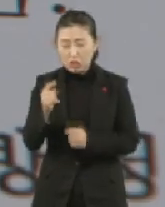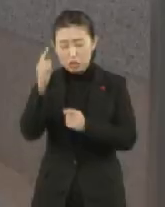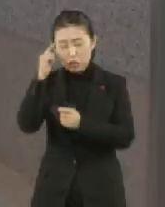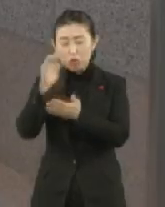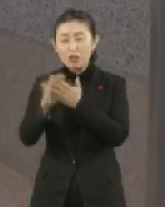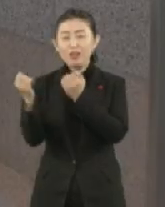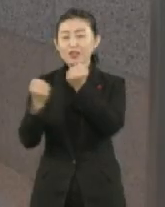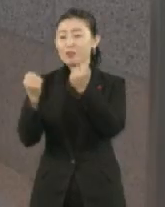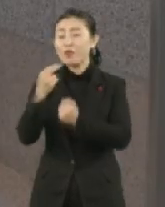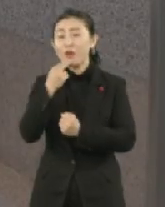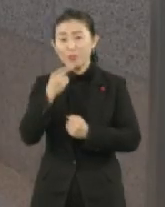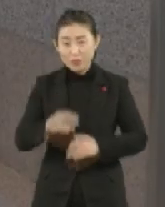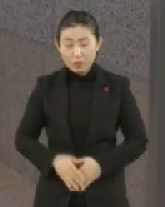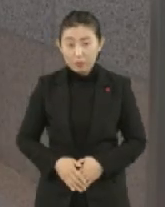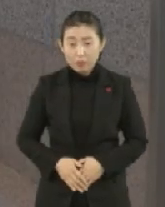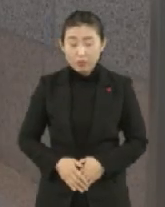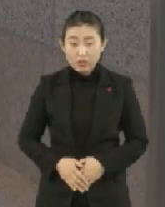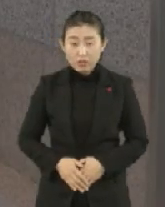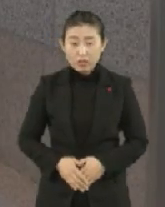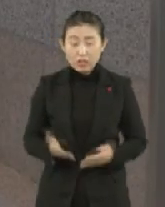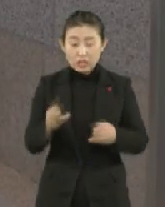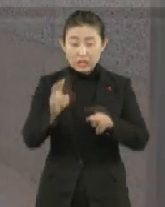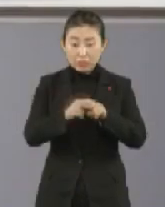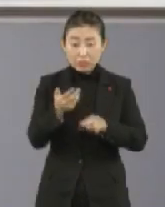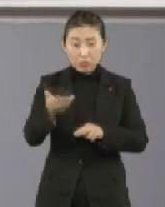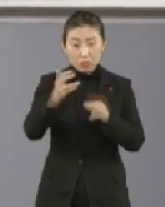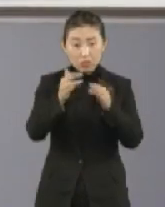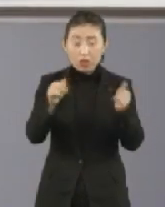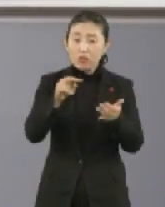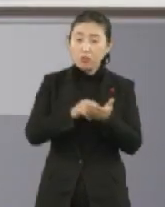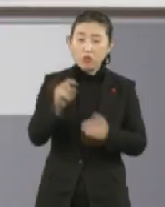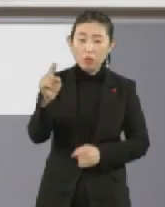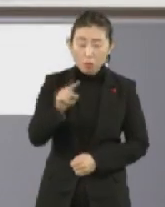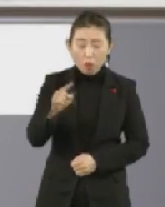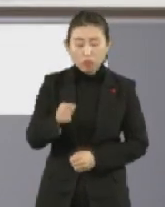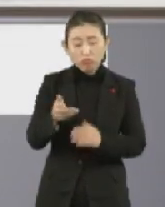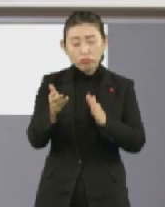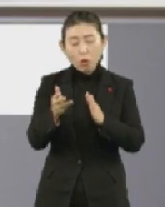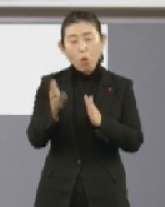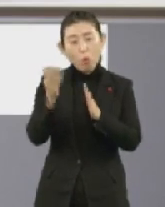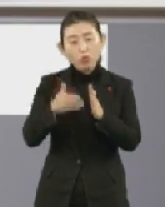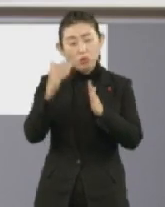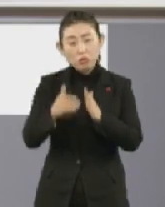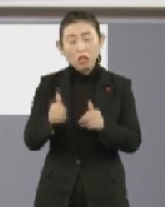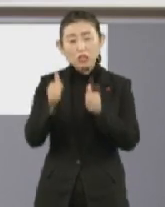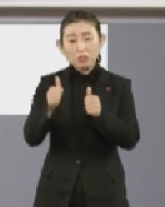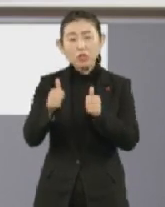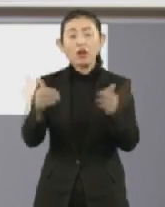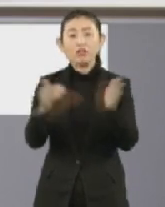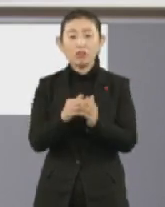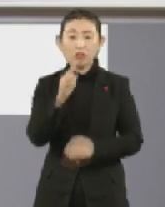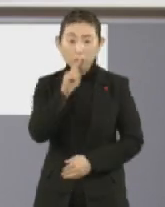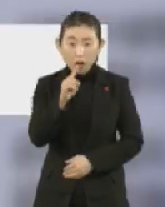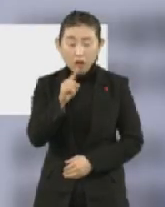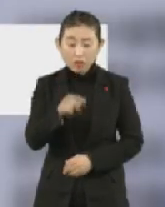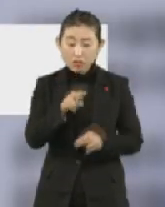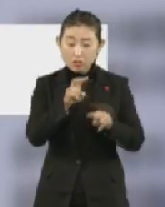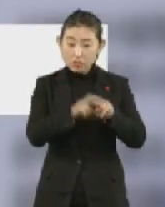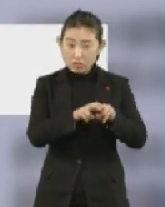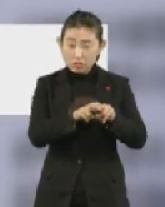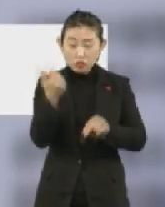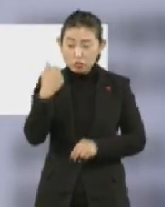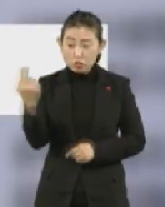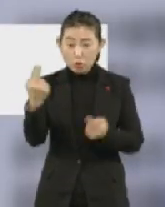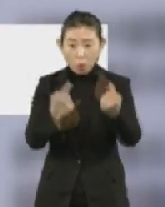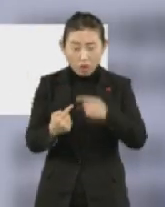없습니다. 승진자들은 역량과 성과 등을 고려해 적법하게 심사했다면서도 오히려 승진할 자리라면 누가 와도 승진했을